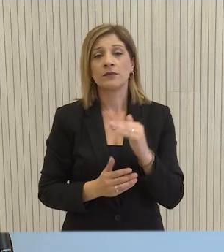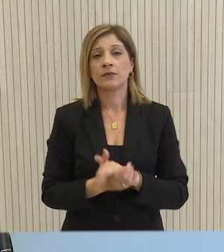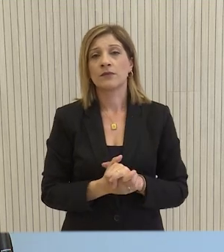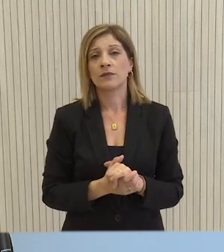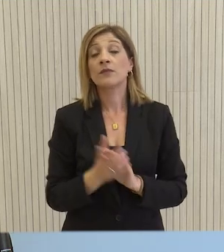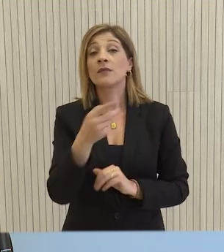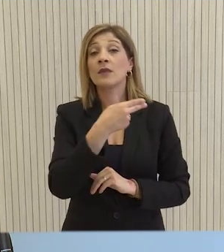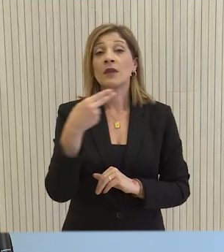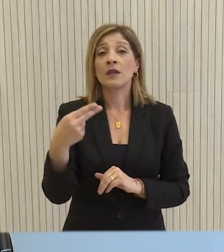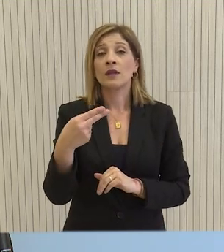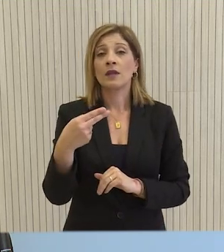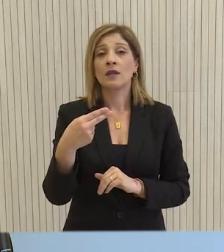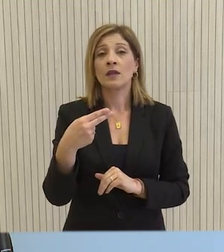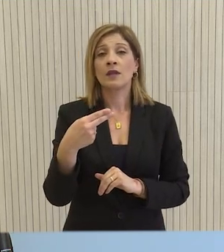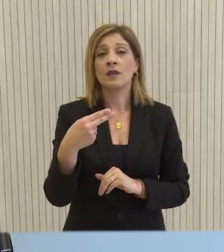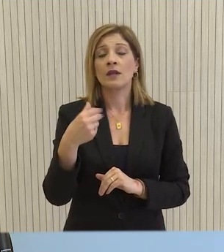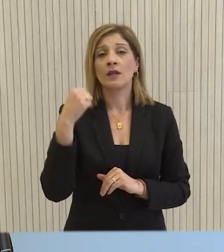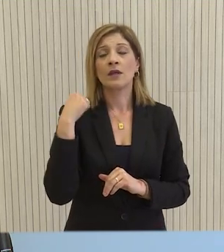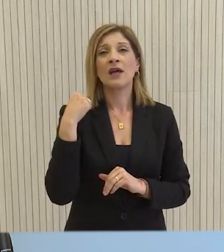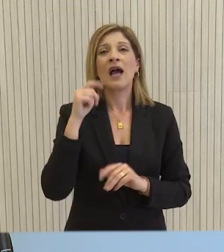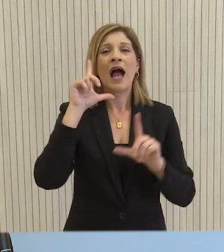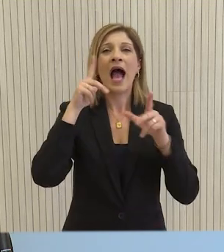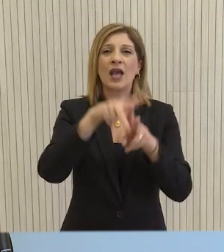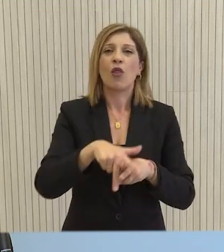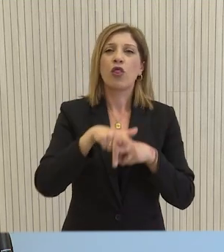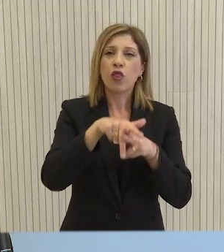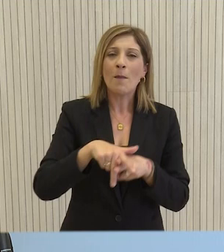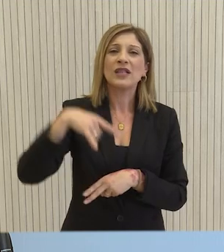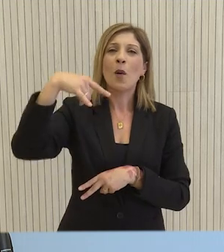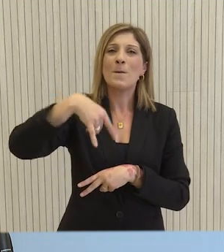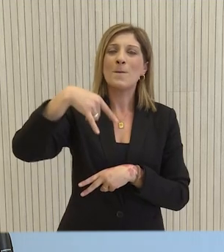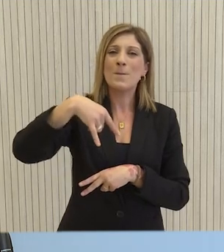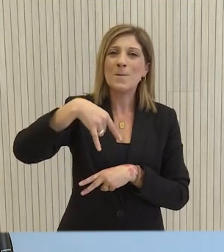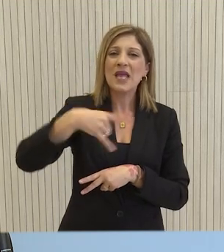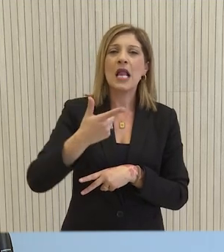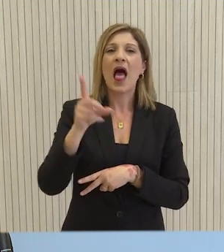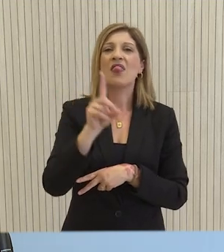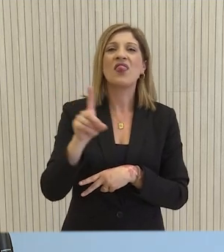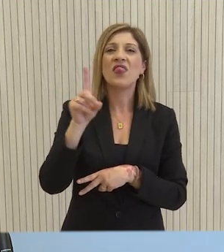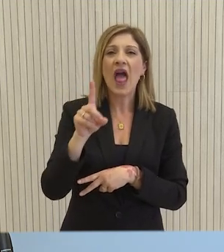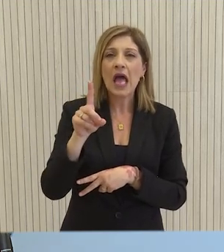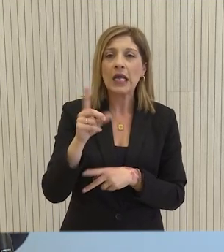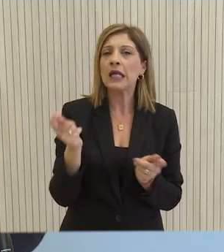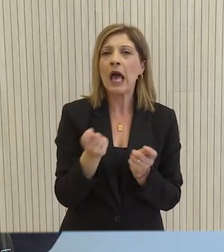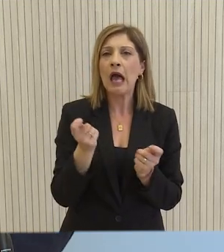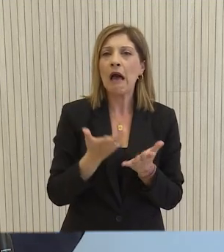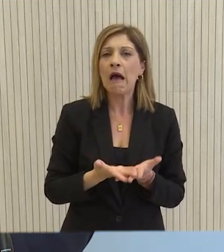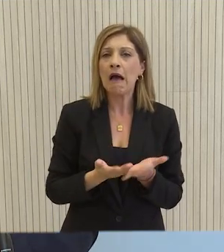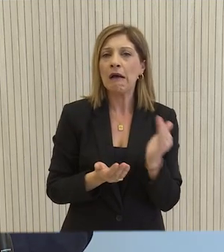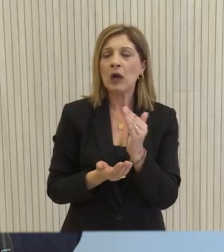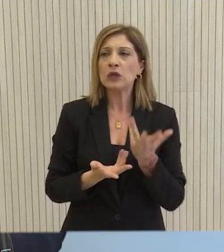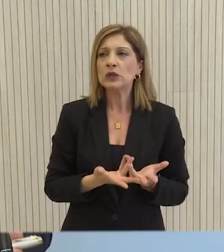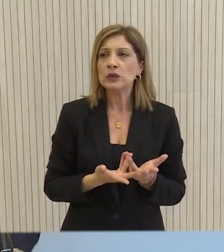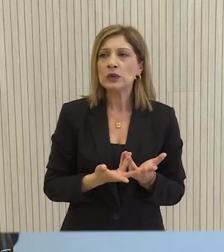Και όσον αφορά τα περιορισμένα σε Άγιο Δομήτριο, Πύλα, Περίμια,